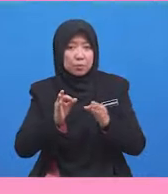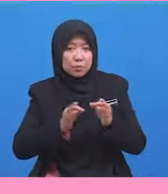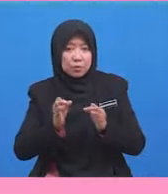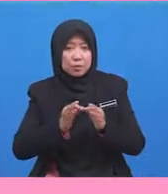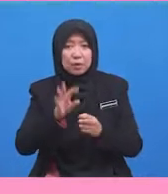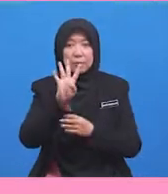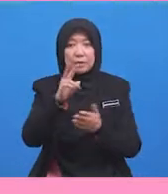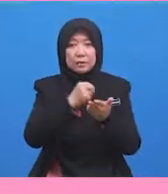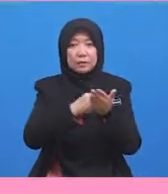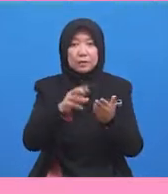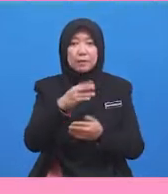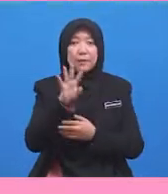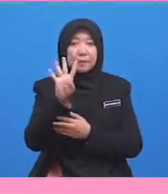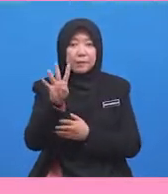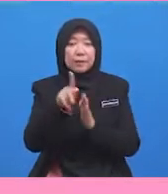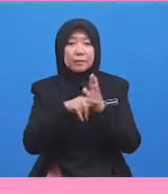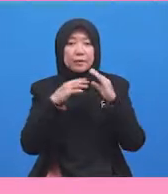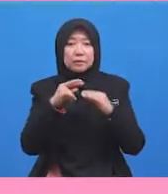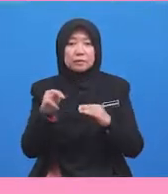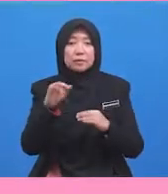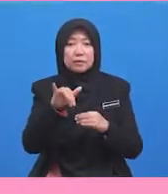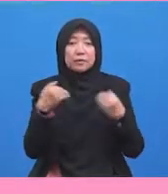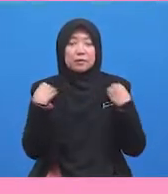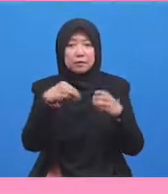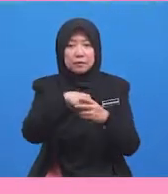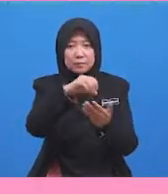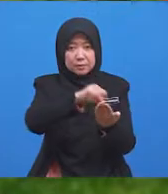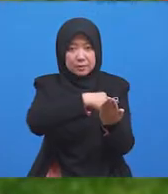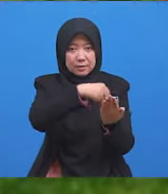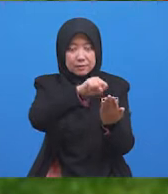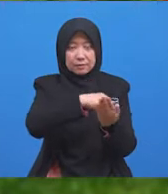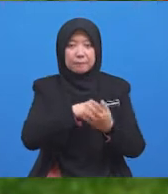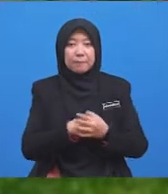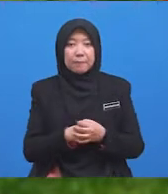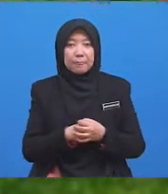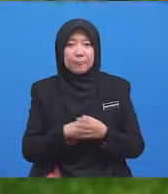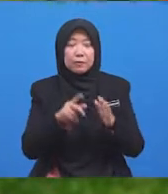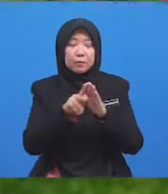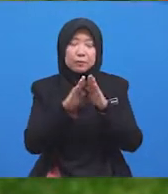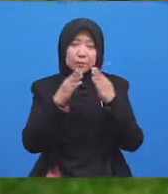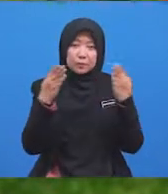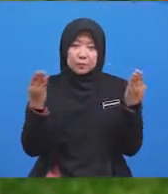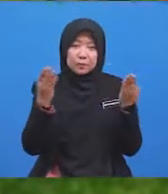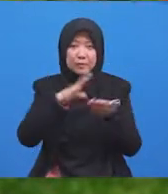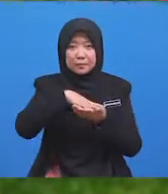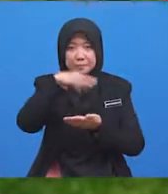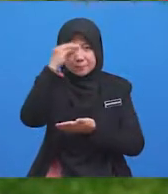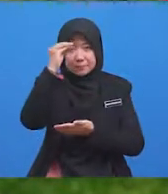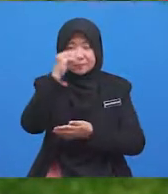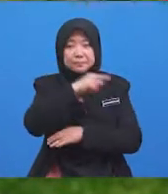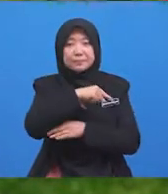nilai dan empat pengajaran yang crack dalam saja sebagai pembuka tirai sesi pembelajaran